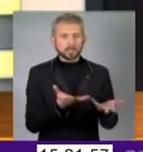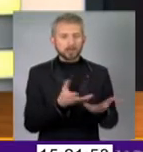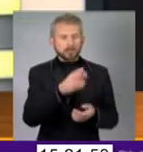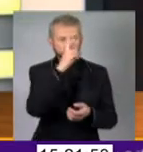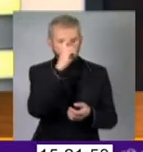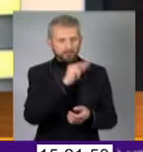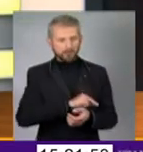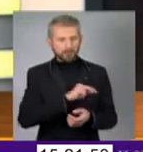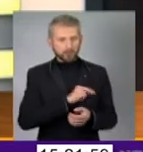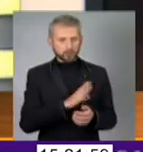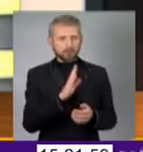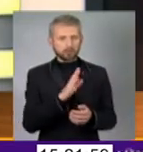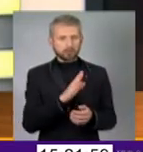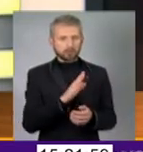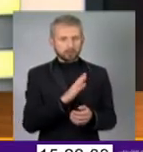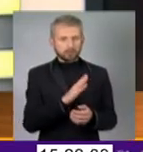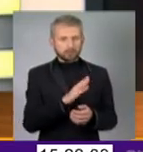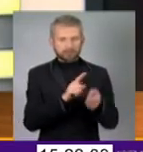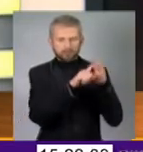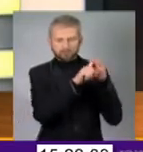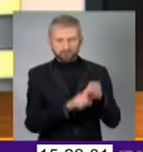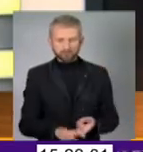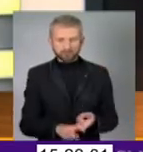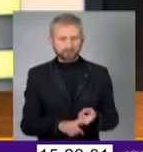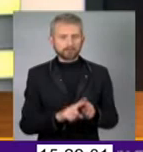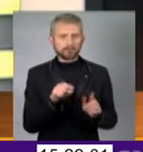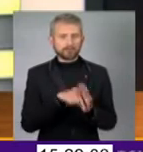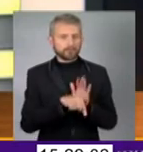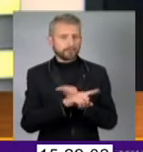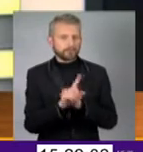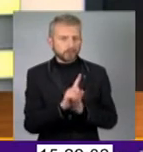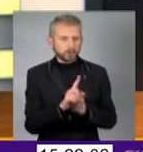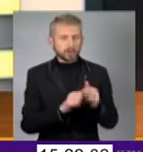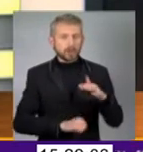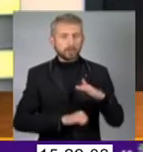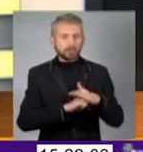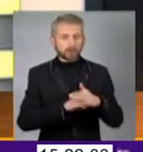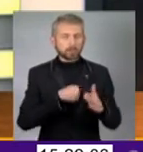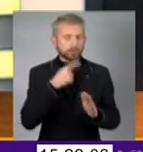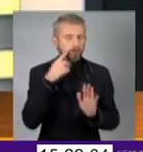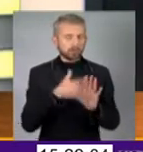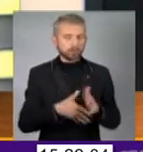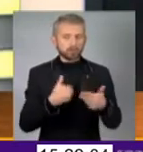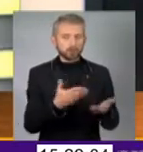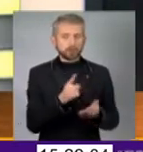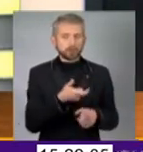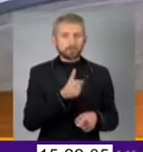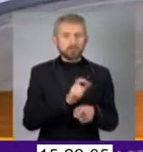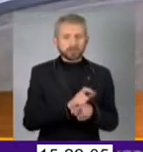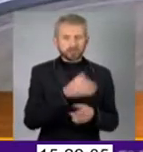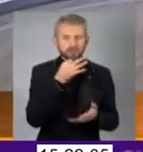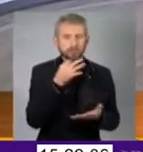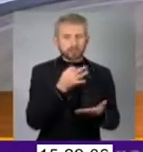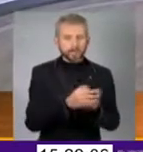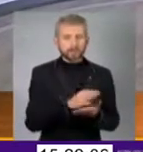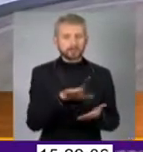держава працює вертикально інтегровано. Що я маю на увазі? Базово ми розуміємо з вами, що більшість і